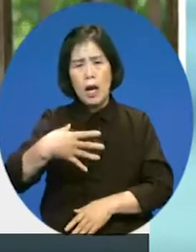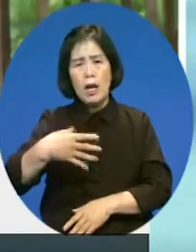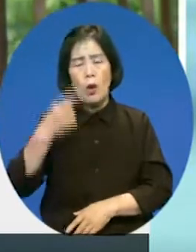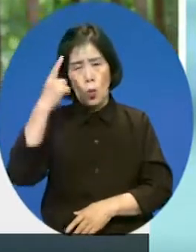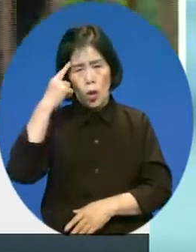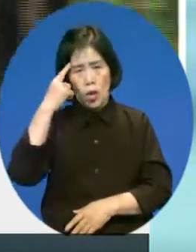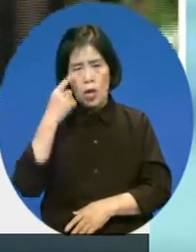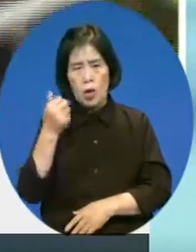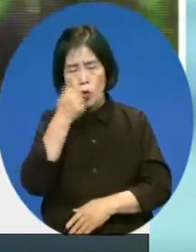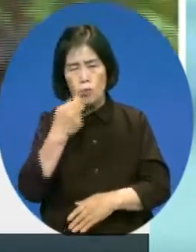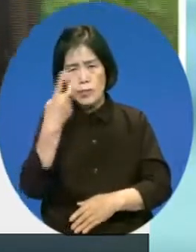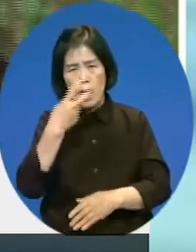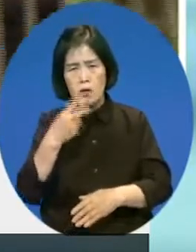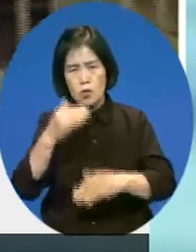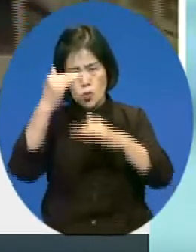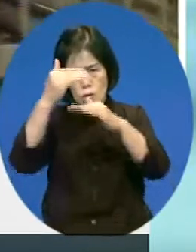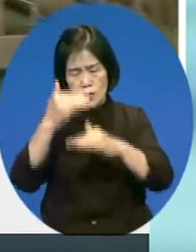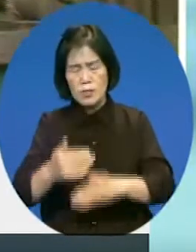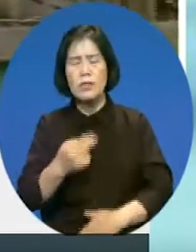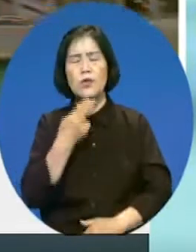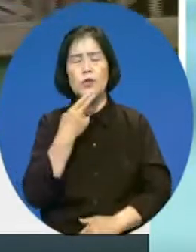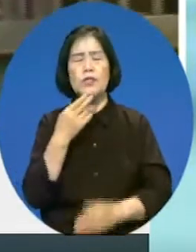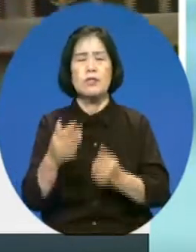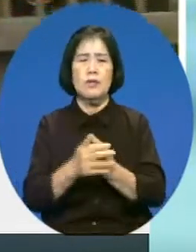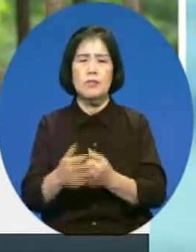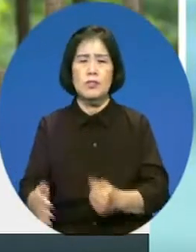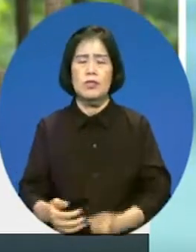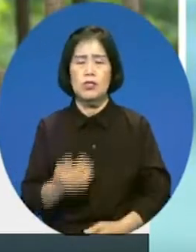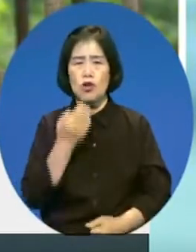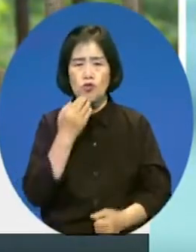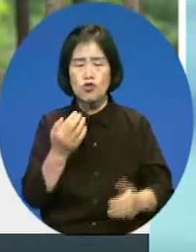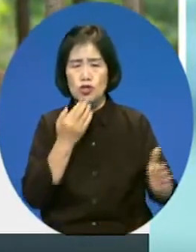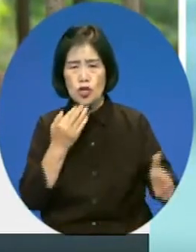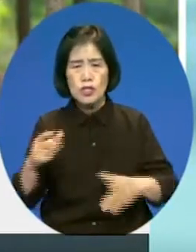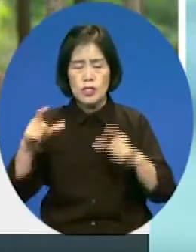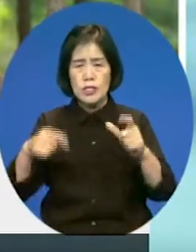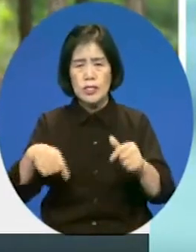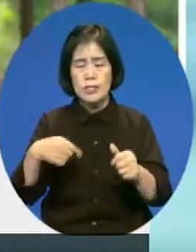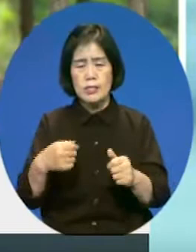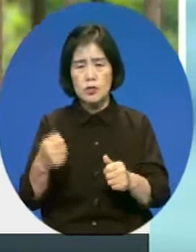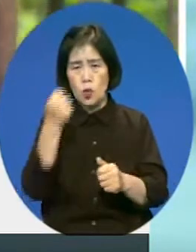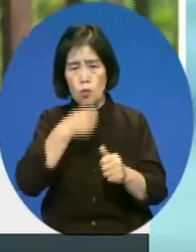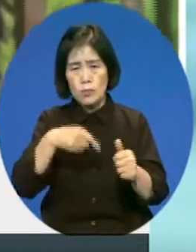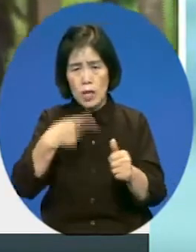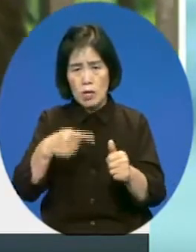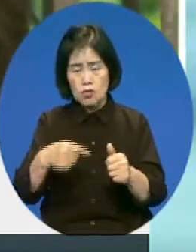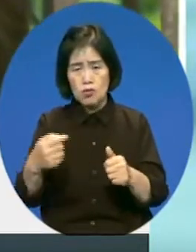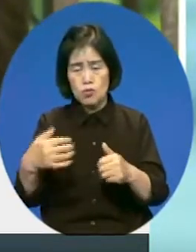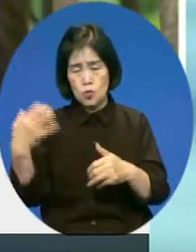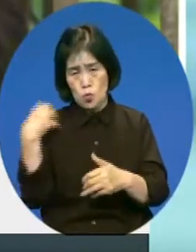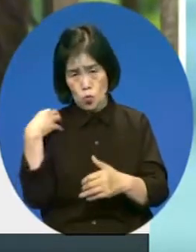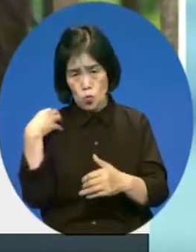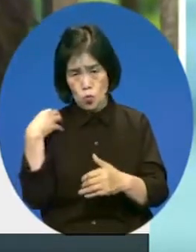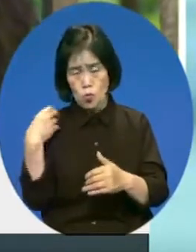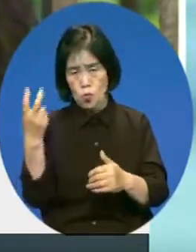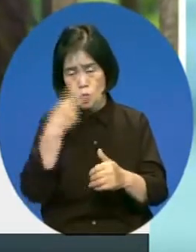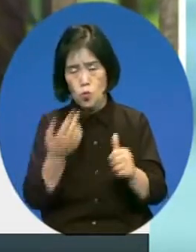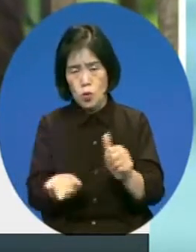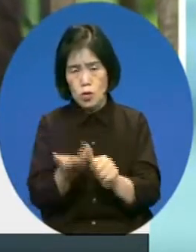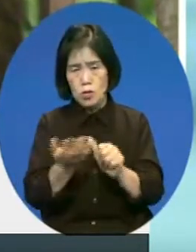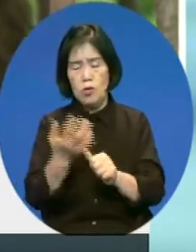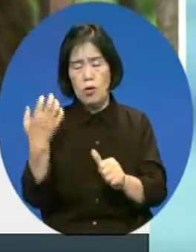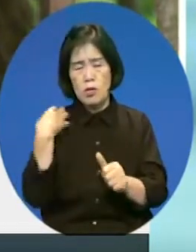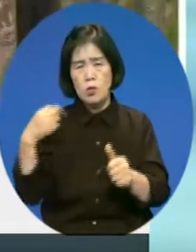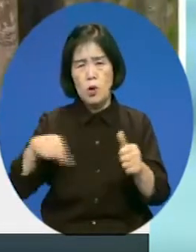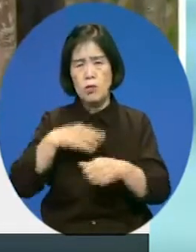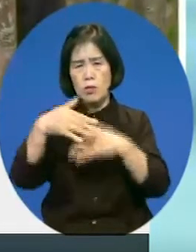관리체계가 제대로 갖춰있지 않아서기 때문인데요. 네. 현재 서울 경기 지역 사육곰을 관리하는 환경부 한강유역청의 담당